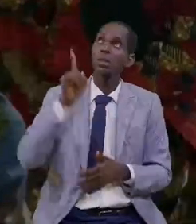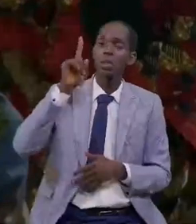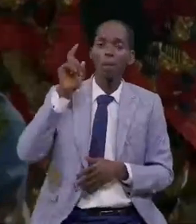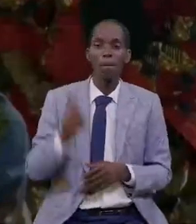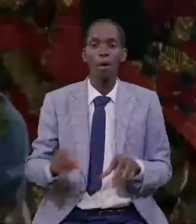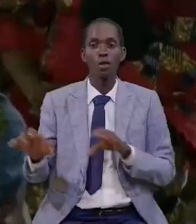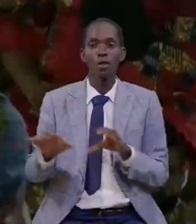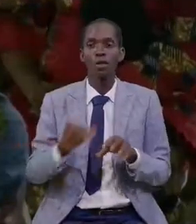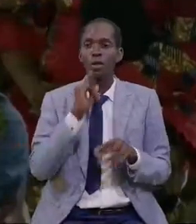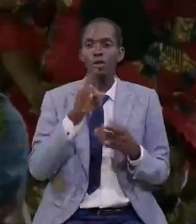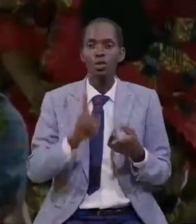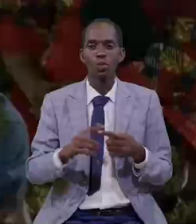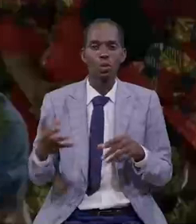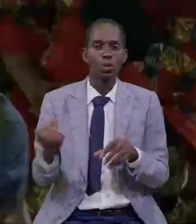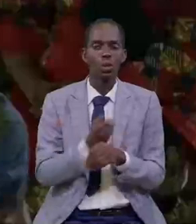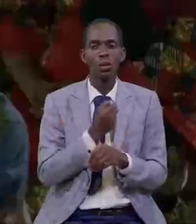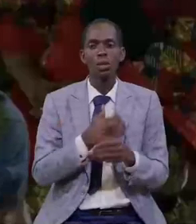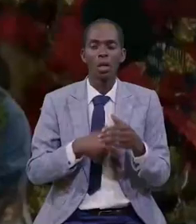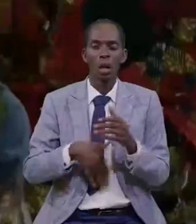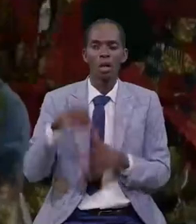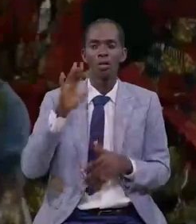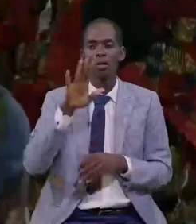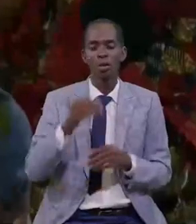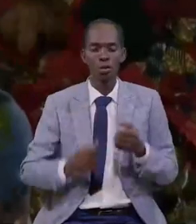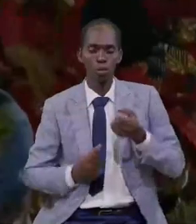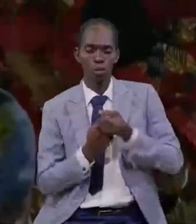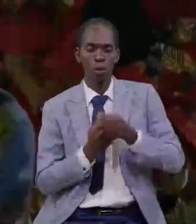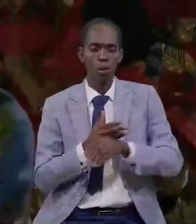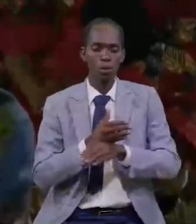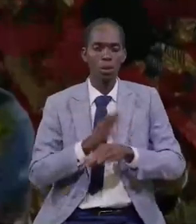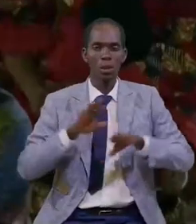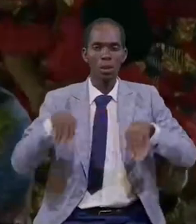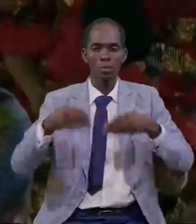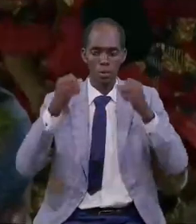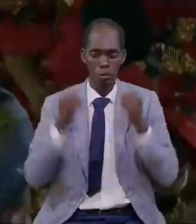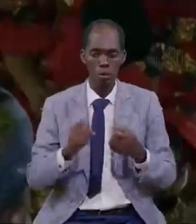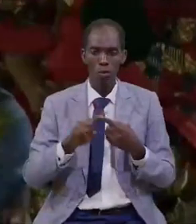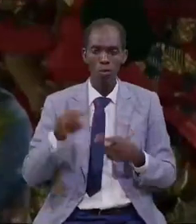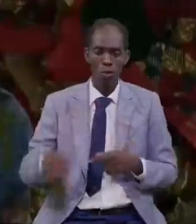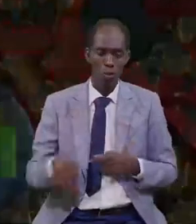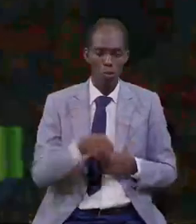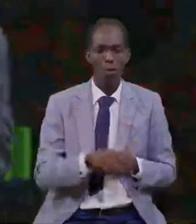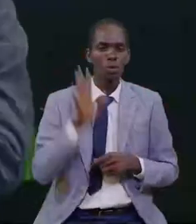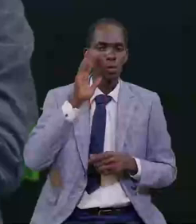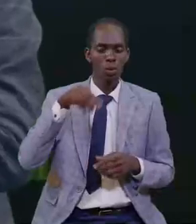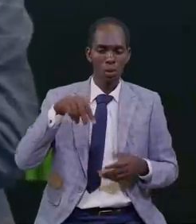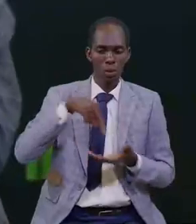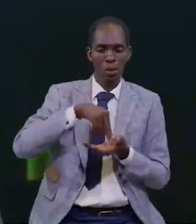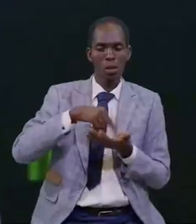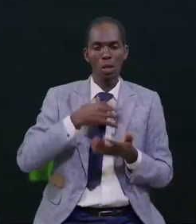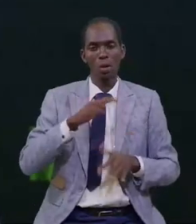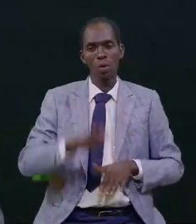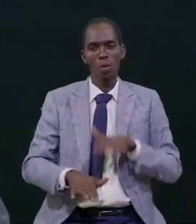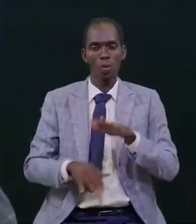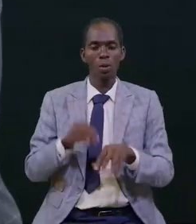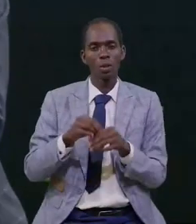doter ces béquilles de tes mains et de fortifier tes pieds et tu vas te lever et mar au nom de Jésus